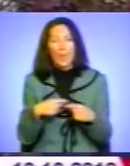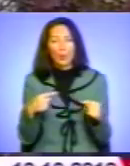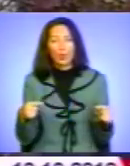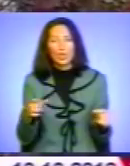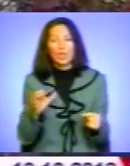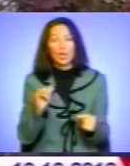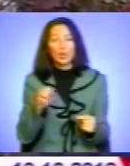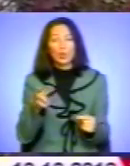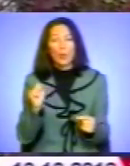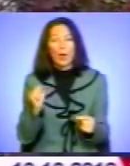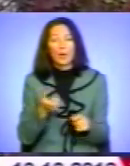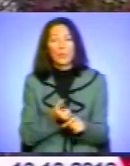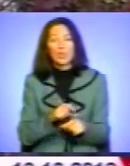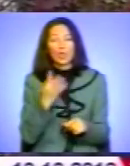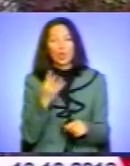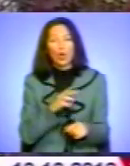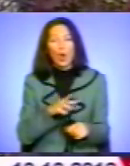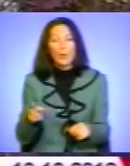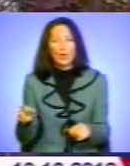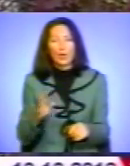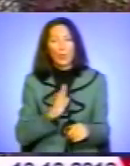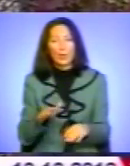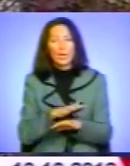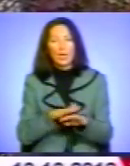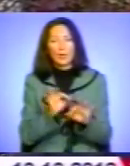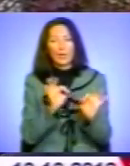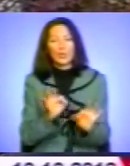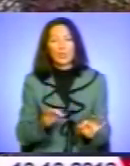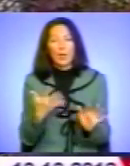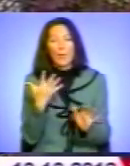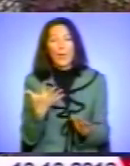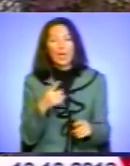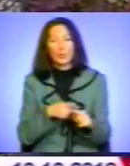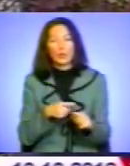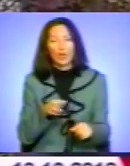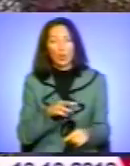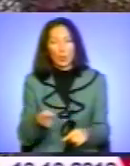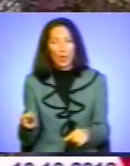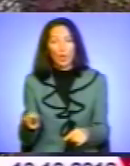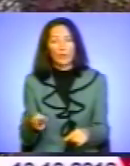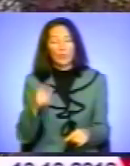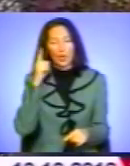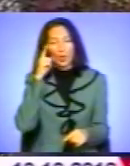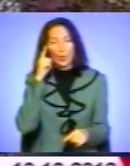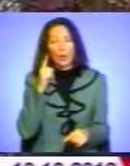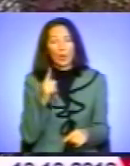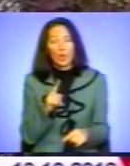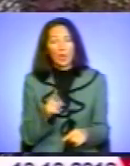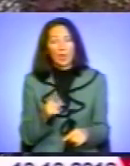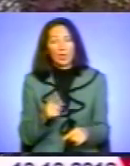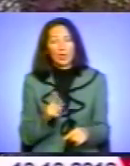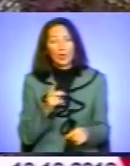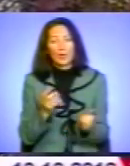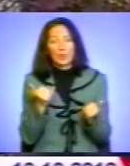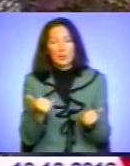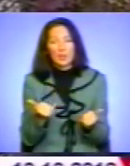суму більше 4 мільйонів, і навіть були ярмарки восени, що ми продавали на 5,5 мільйонів. Так що я думаю, що